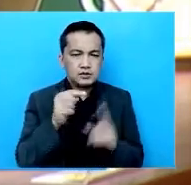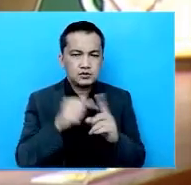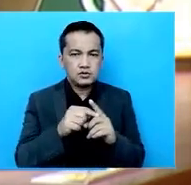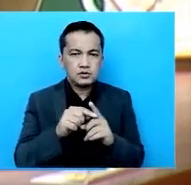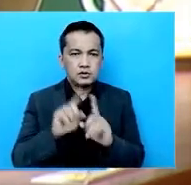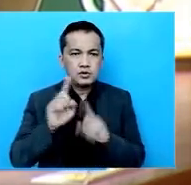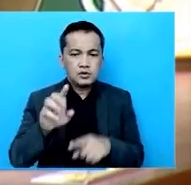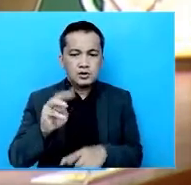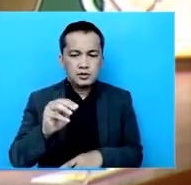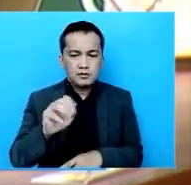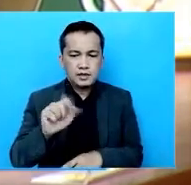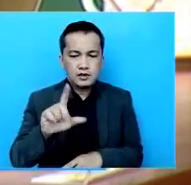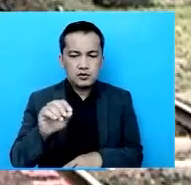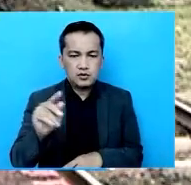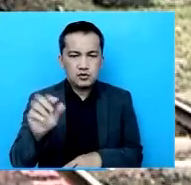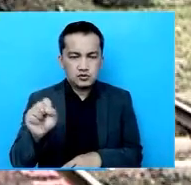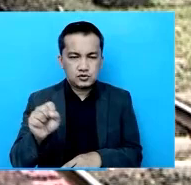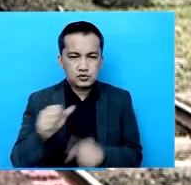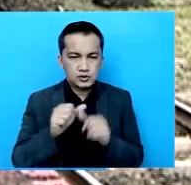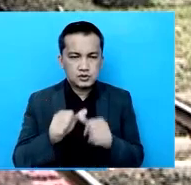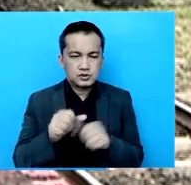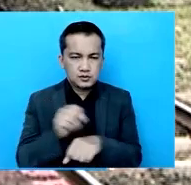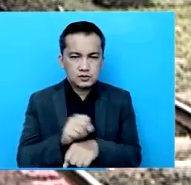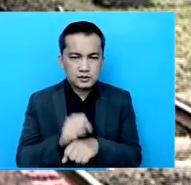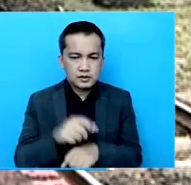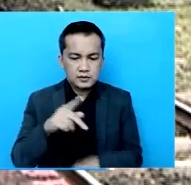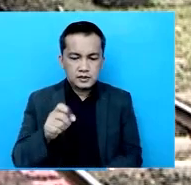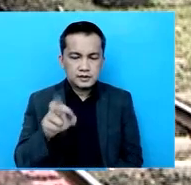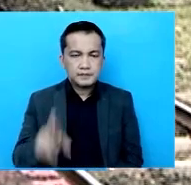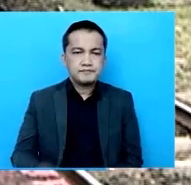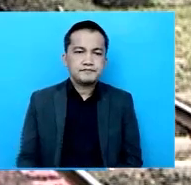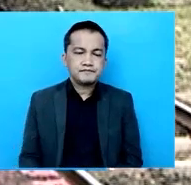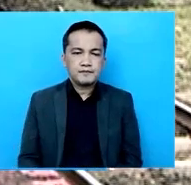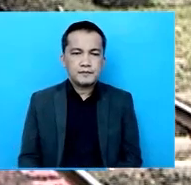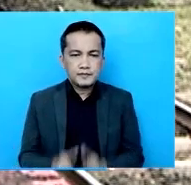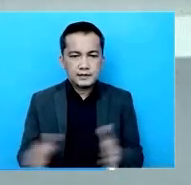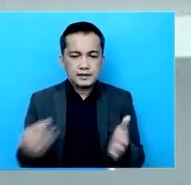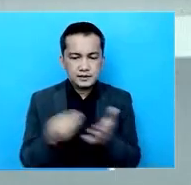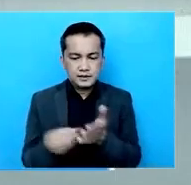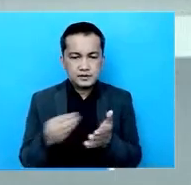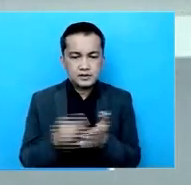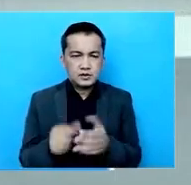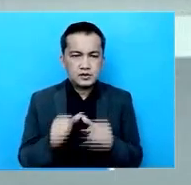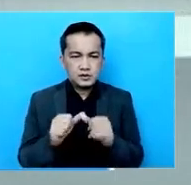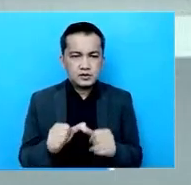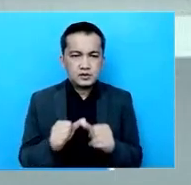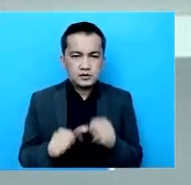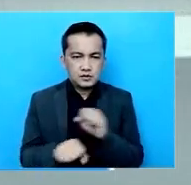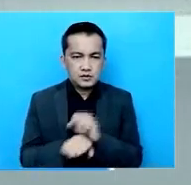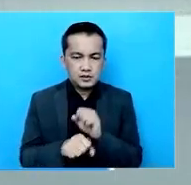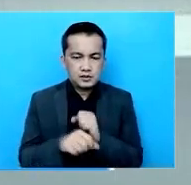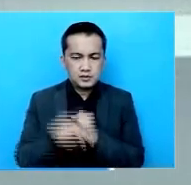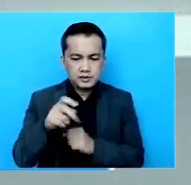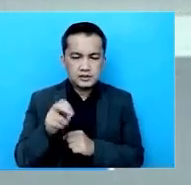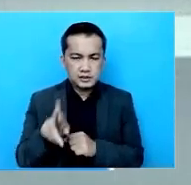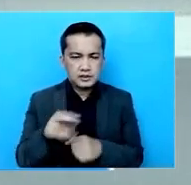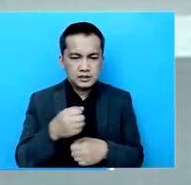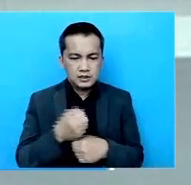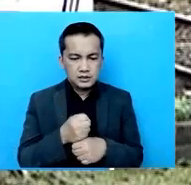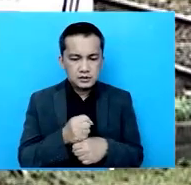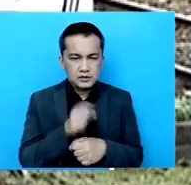is because continuous ang operation ng PNR. Malaki rin daw kasi ang gastos kung patuloy ang operasyon ng PNR habang ginagawa